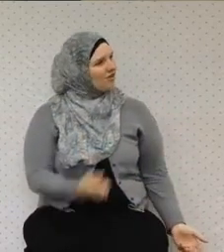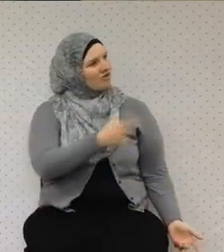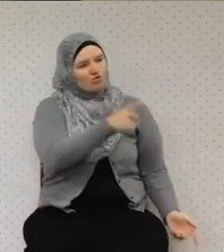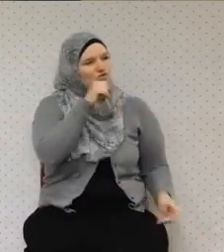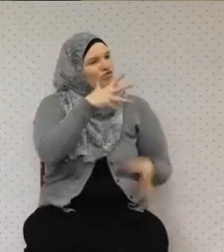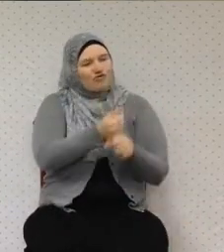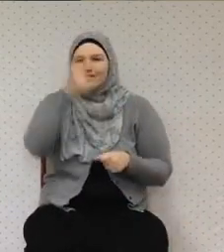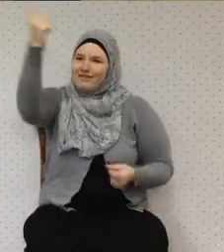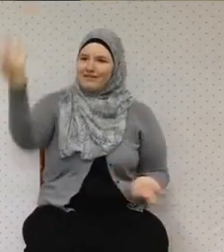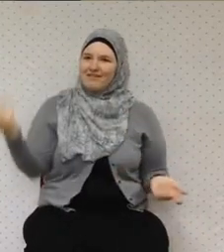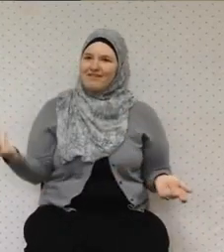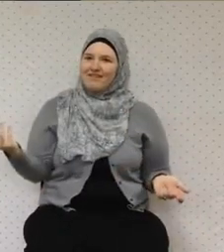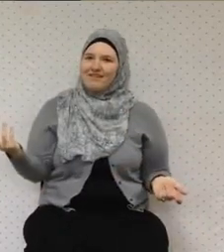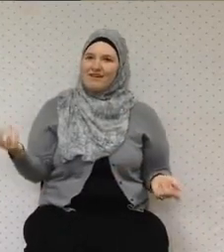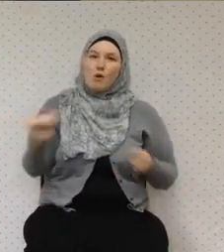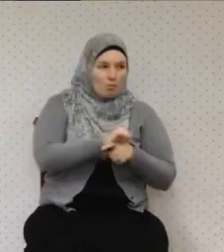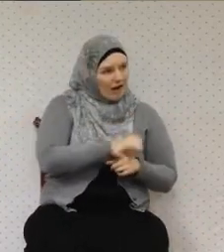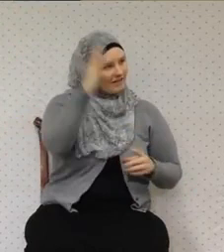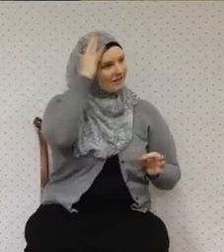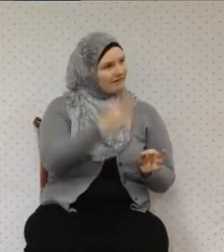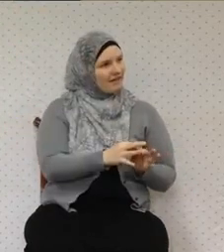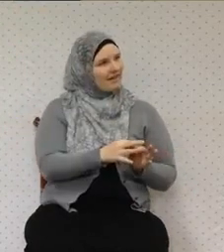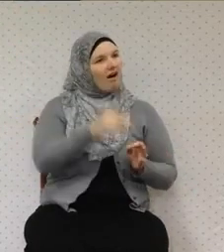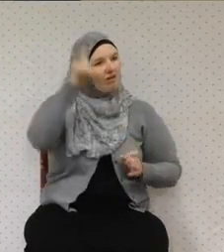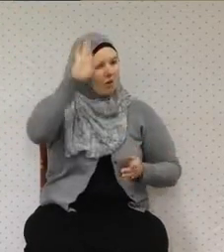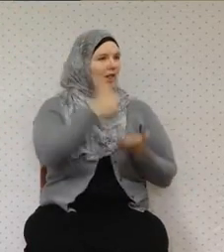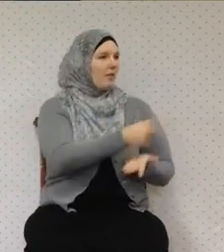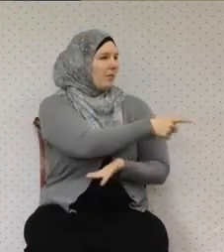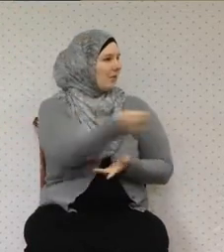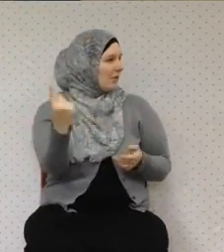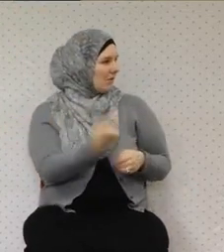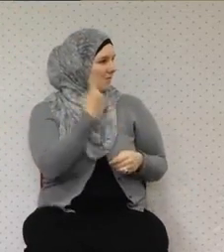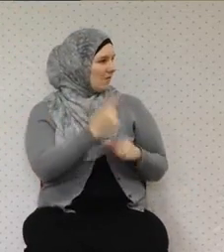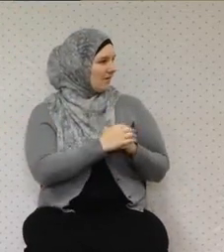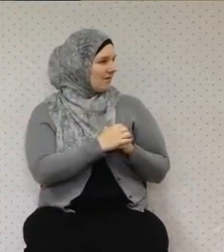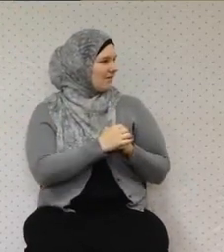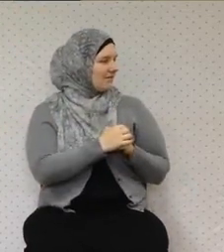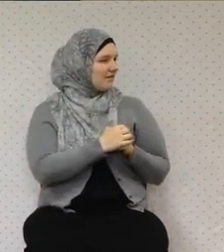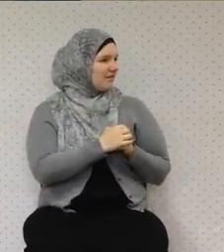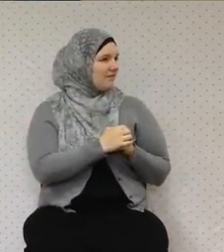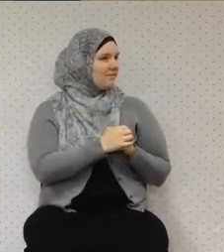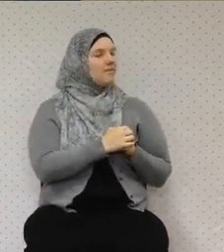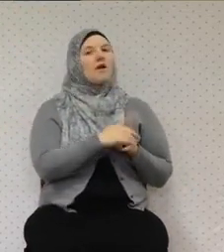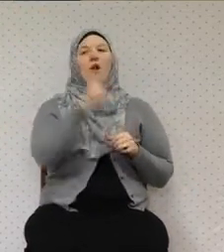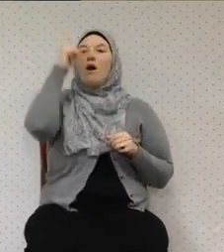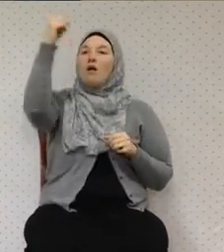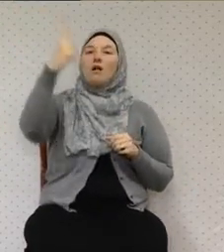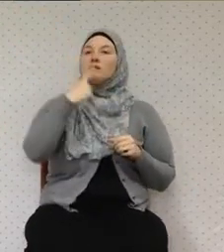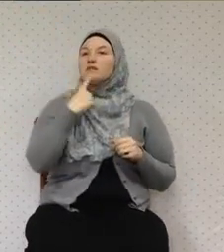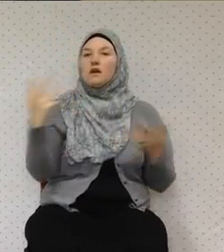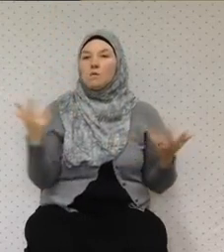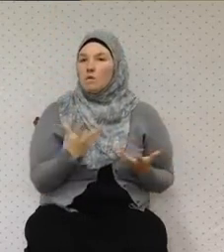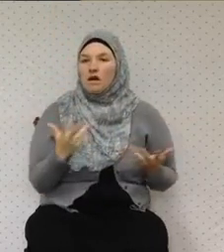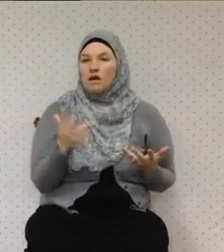him out if there is something harmful, or they don't trust Allah when he said, إِنَّ اللَّهَ يُدَافِعُ